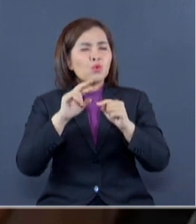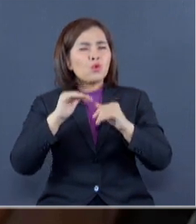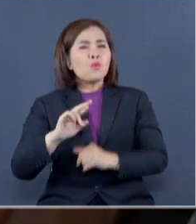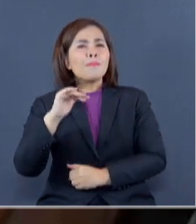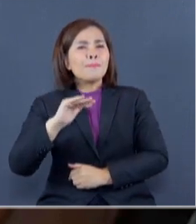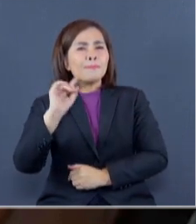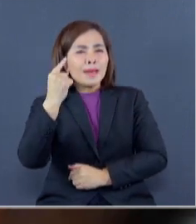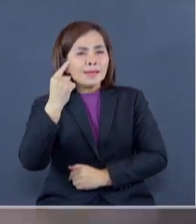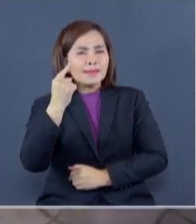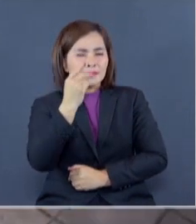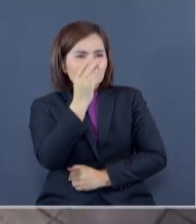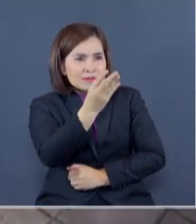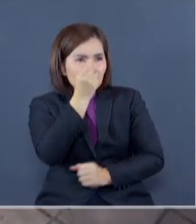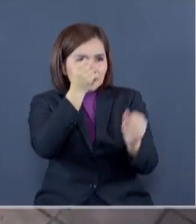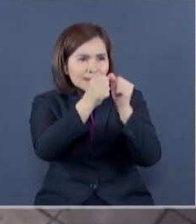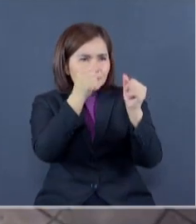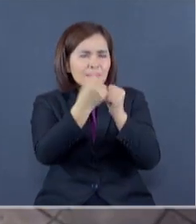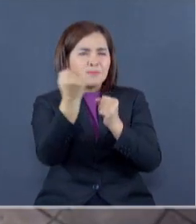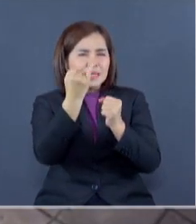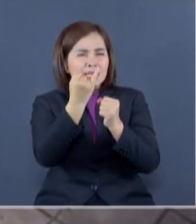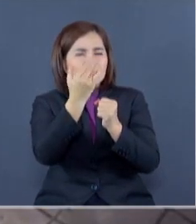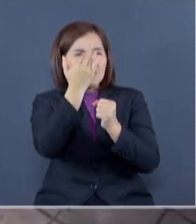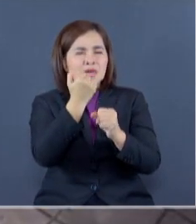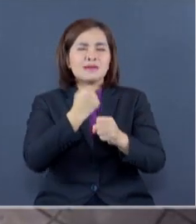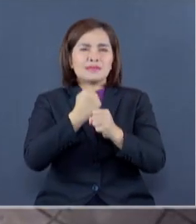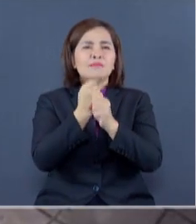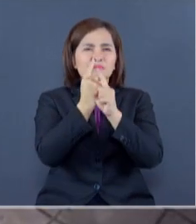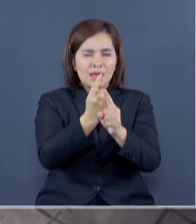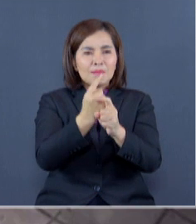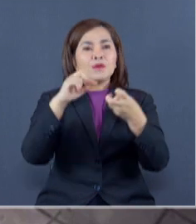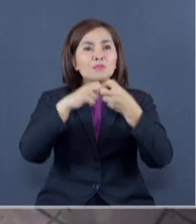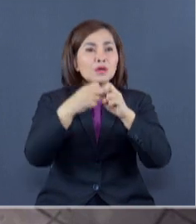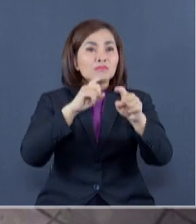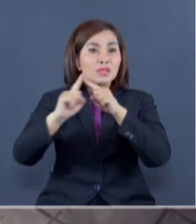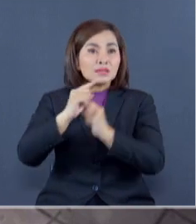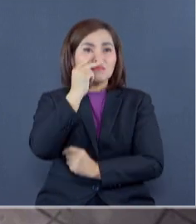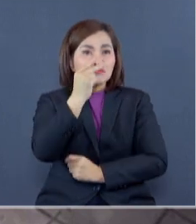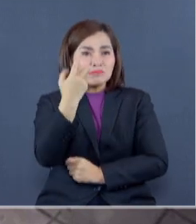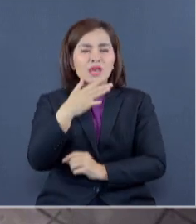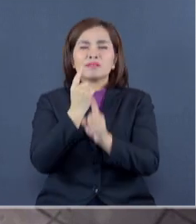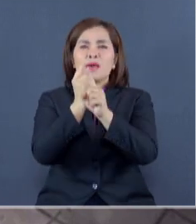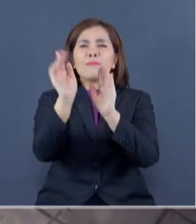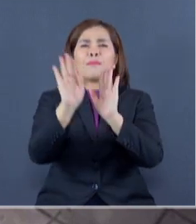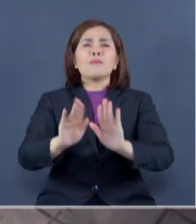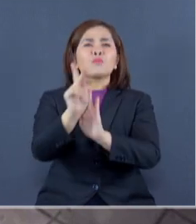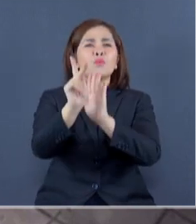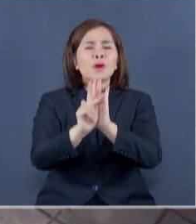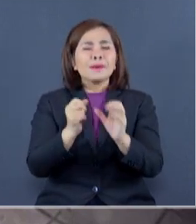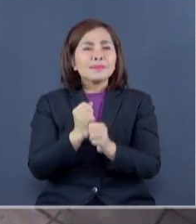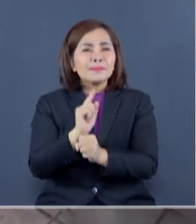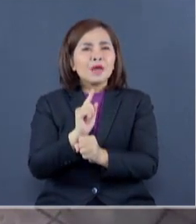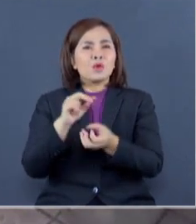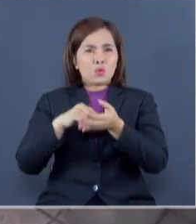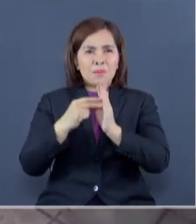าบันก็ทำให้รุ่นน้องเนี่ยจดจำแต่เรื่องที่ไม่ดีส่วนเหตุการณ์ที่เกิดขึ้นถามอาจารย์ปรเมศวร์อ่านในมุมของกฎหมายล่ะอาจารย์บอกว่าแบบนี้มันเ